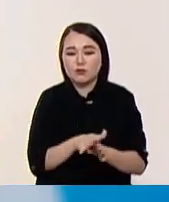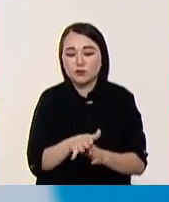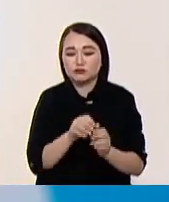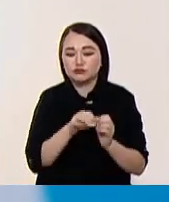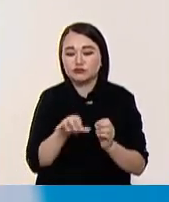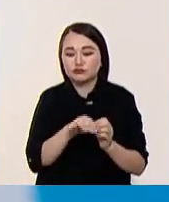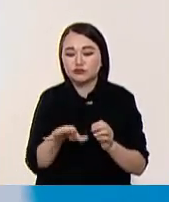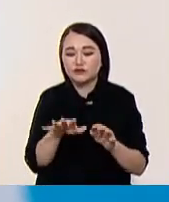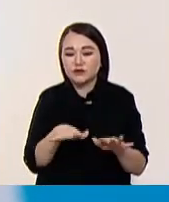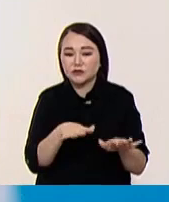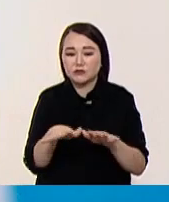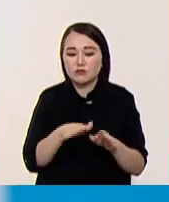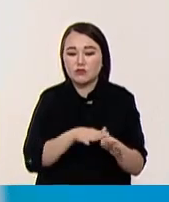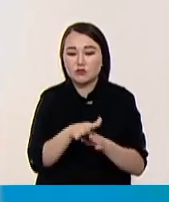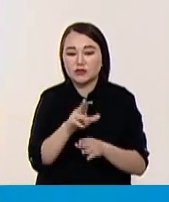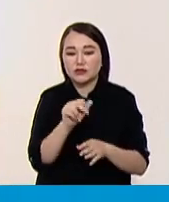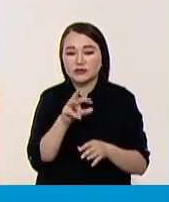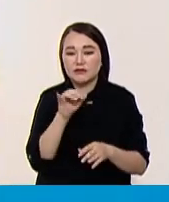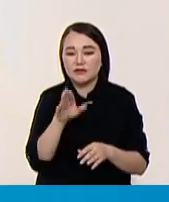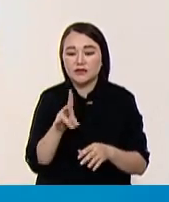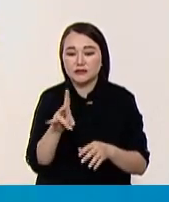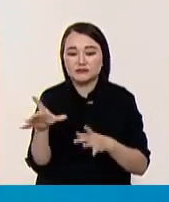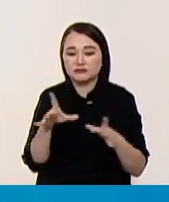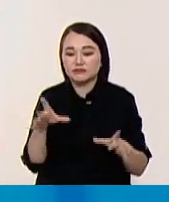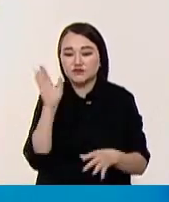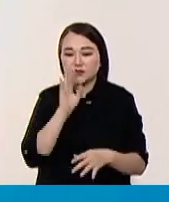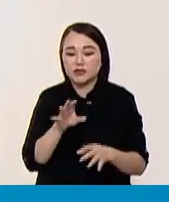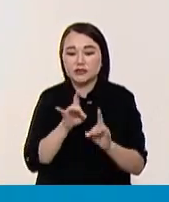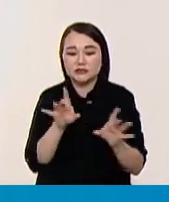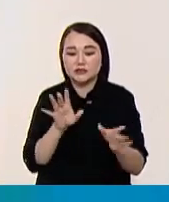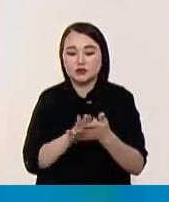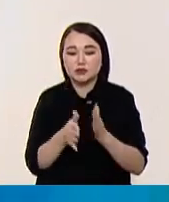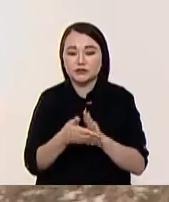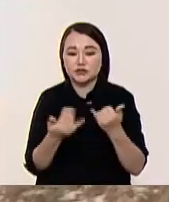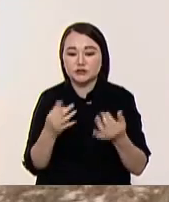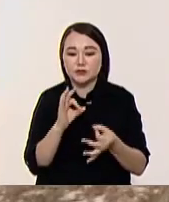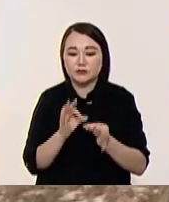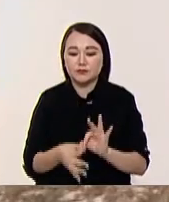в доверху переполненные котлованы. Наш корреспондент разбиралась в ситуации.